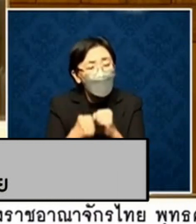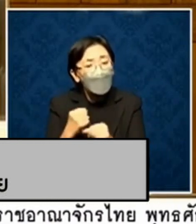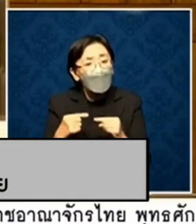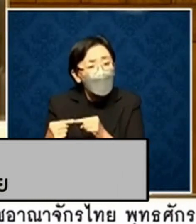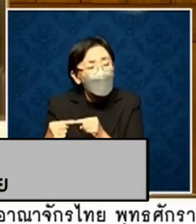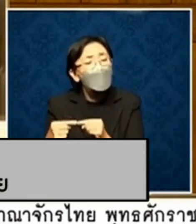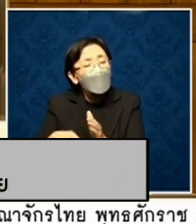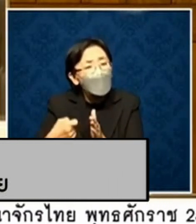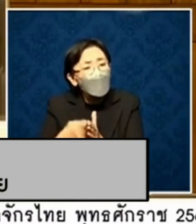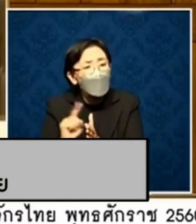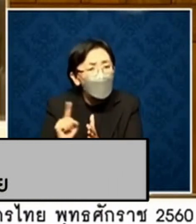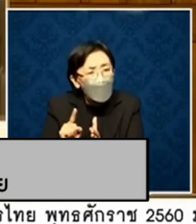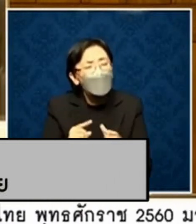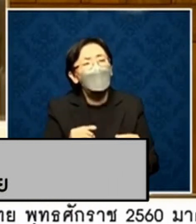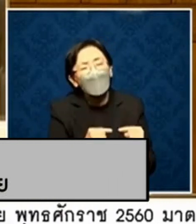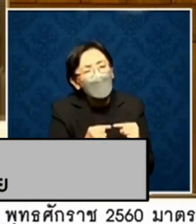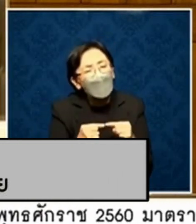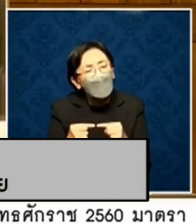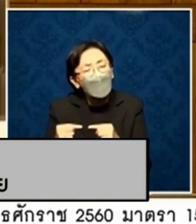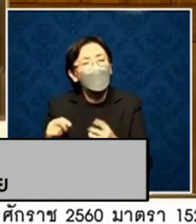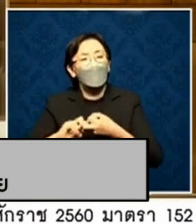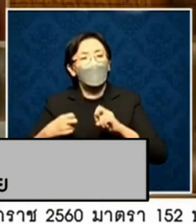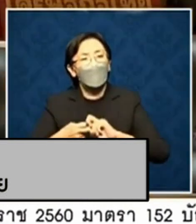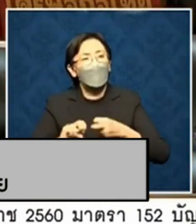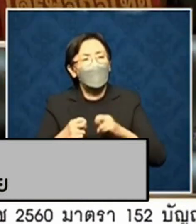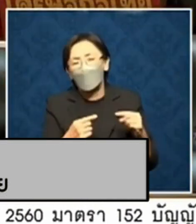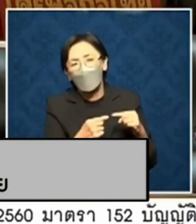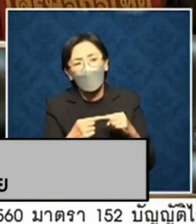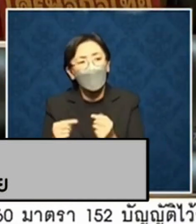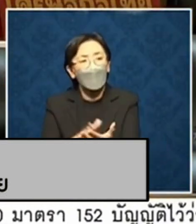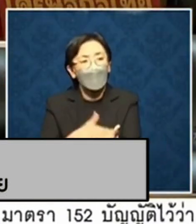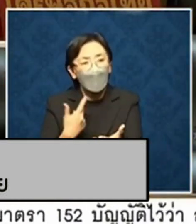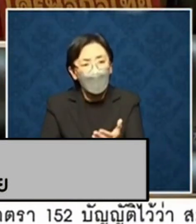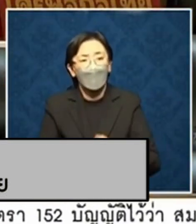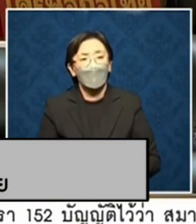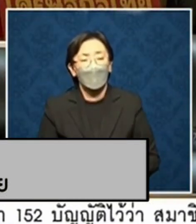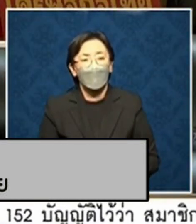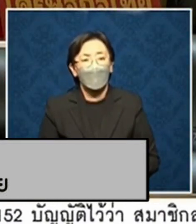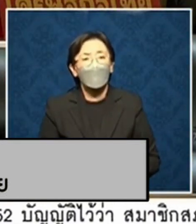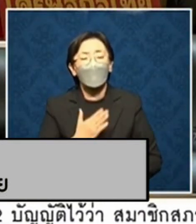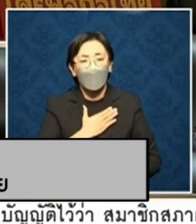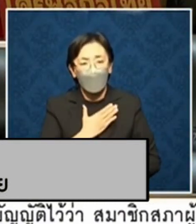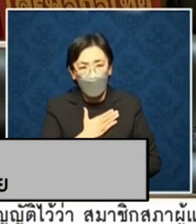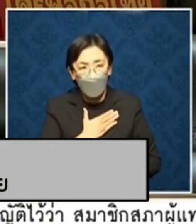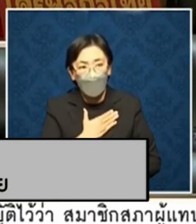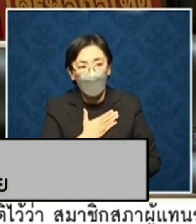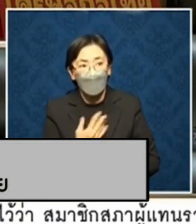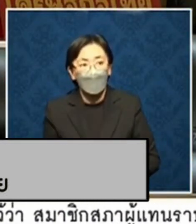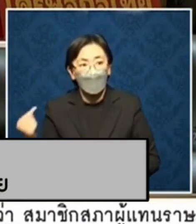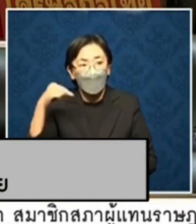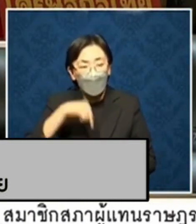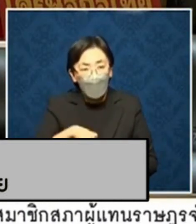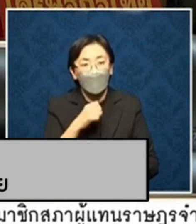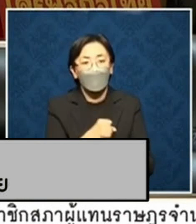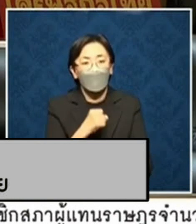มามันลากพันกันยาวอย่างนี้แหละครับมันเป็นมหากาพย์อย่างยาวอย่างนี้นะเพราะฉะนั้นผมเข้ามาเนี่ยรัฐบาลเข้ามา